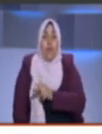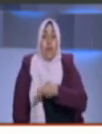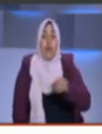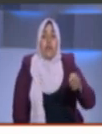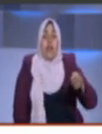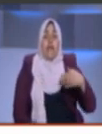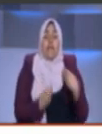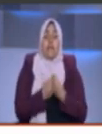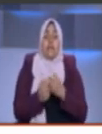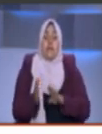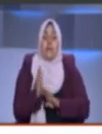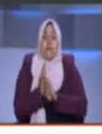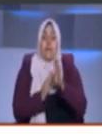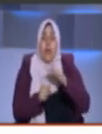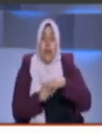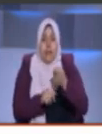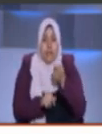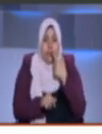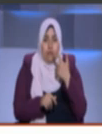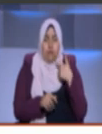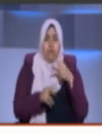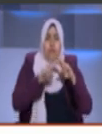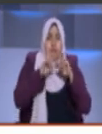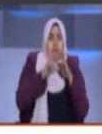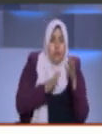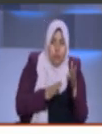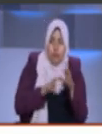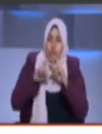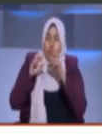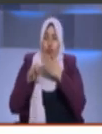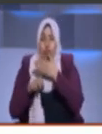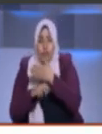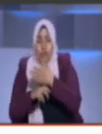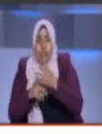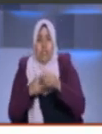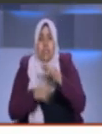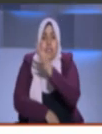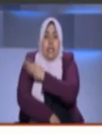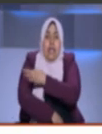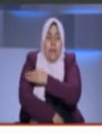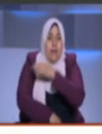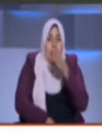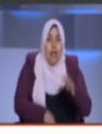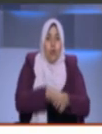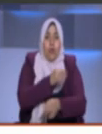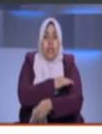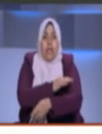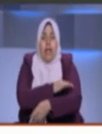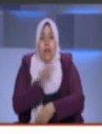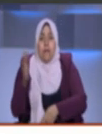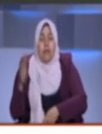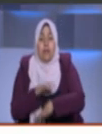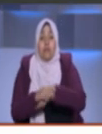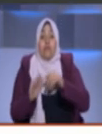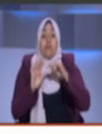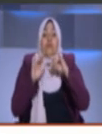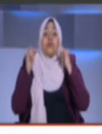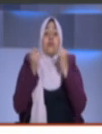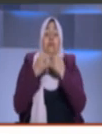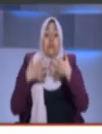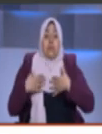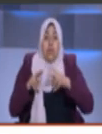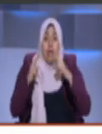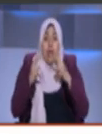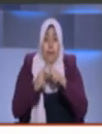للوصول لهذا اللقاح، دراسات من هنا دراسات من هناك، تجارب هنا وتجارب هناك، حتى منظمة الصحة العالمية قالت